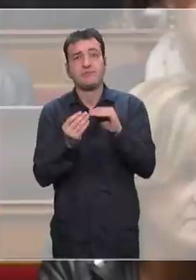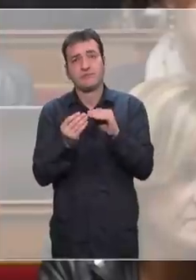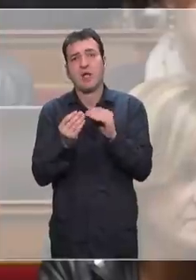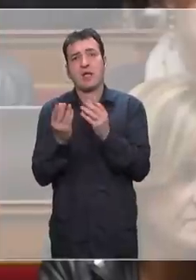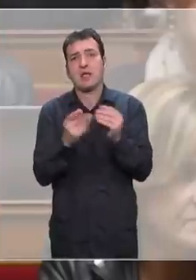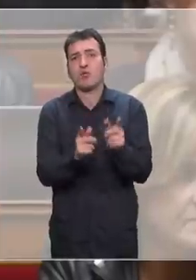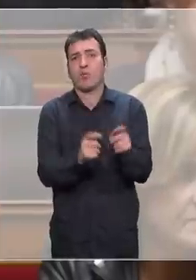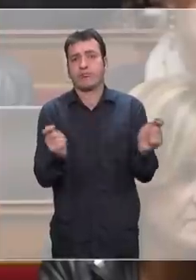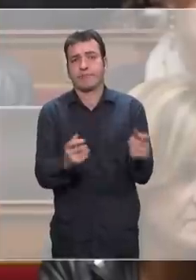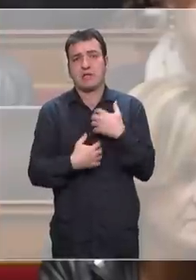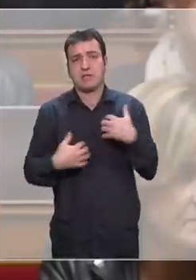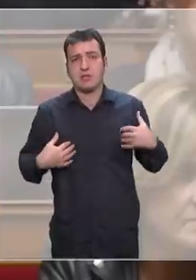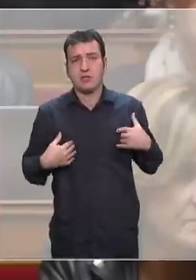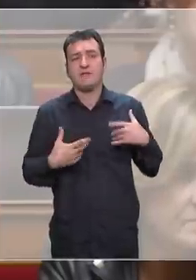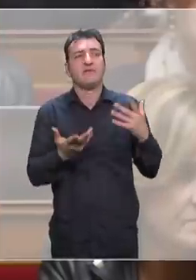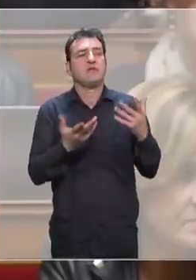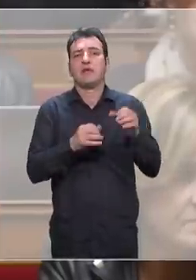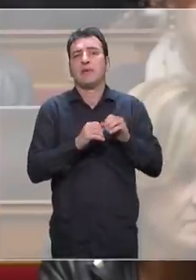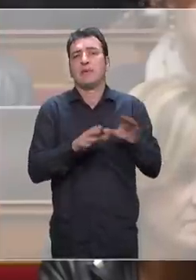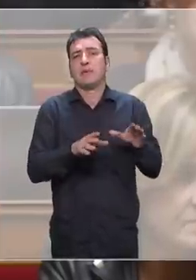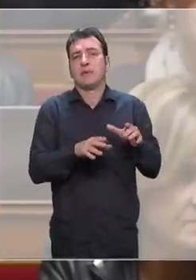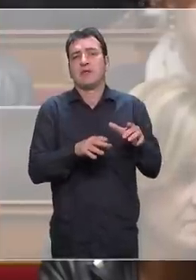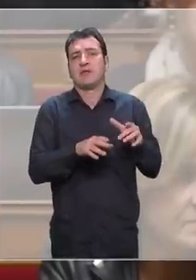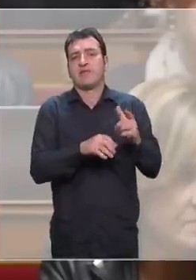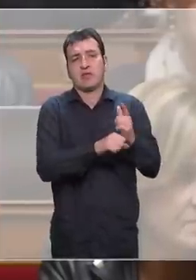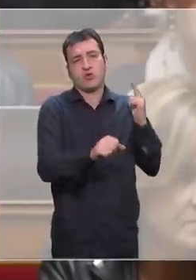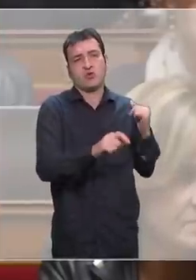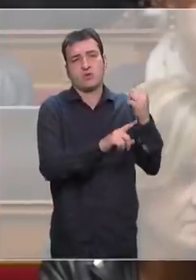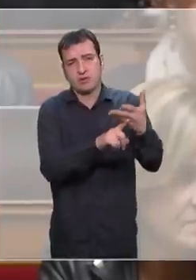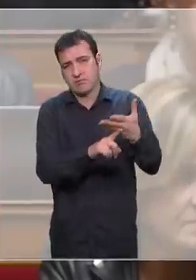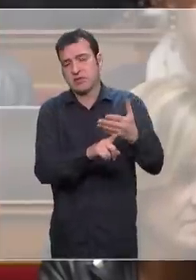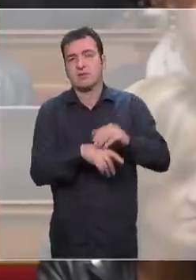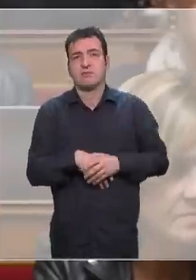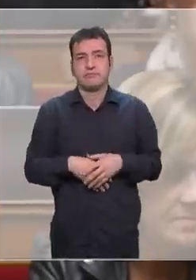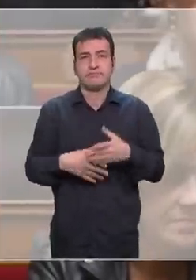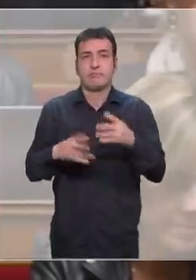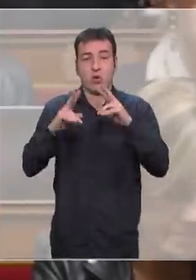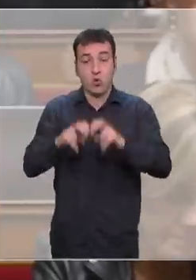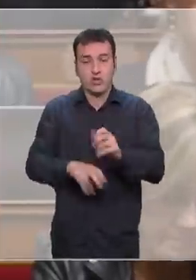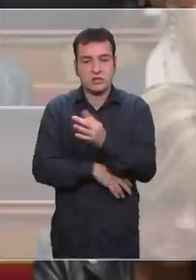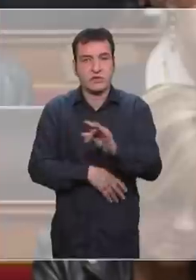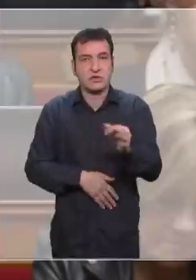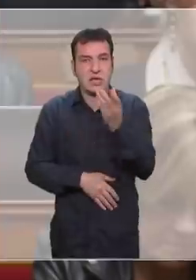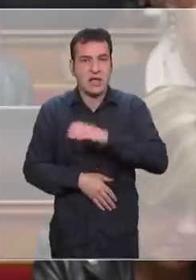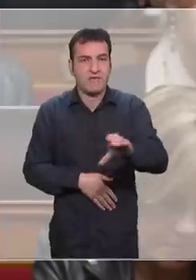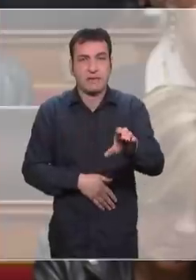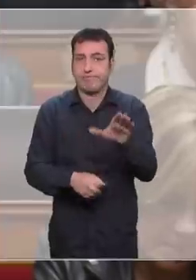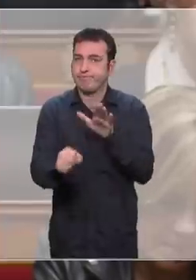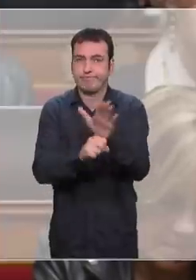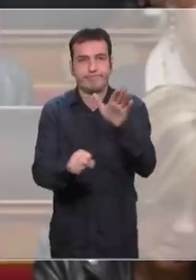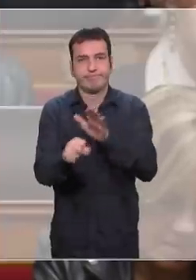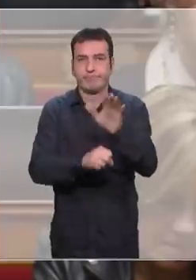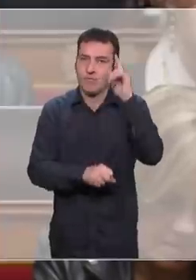revues scientifiques sont parues depuis 2 ans, la recherche française manque cruellement d'investissement, notamment pour entamer des